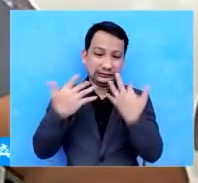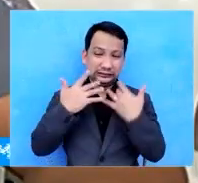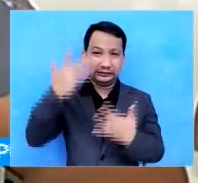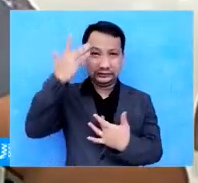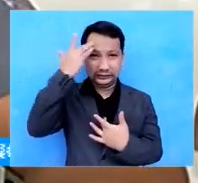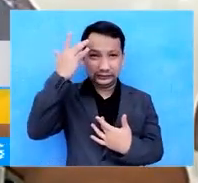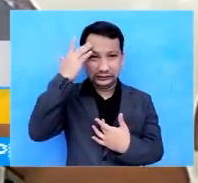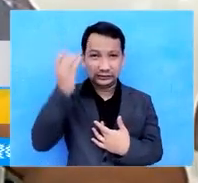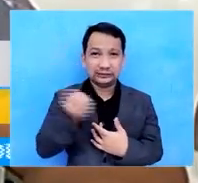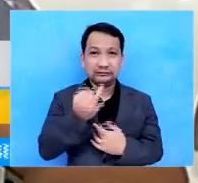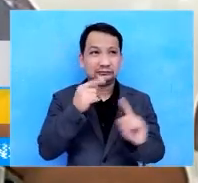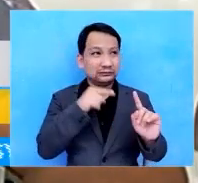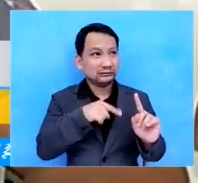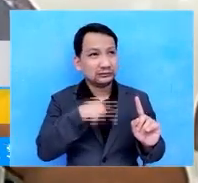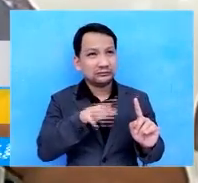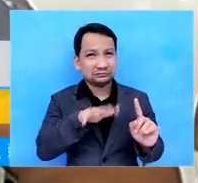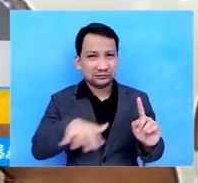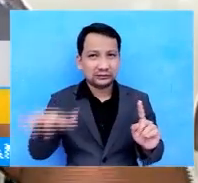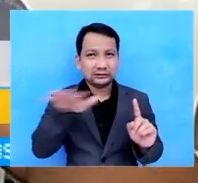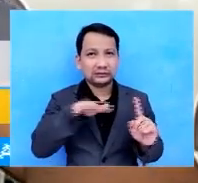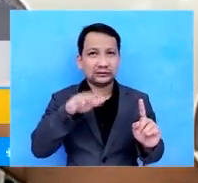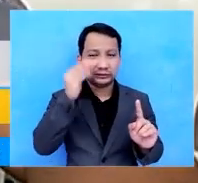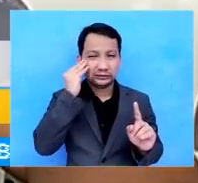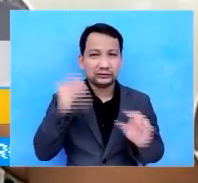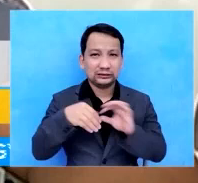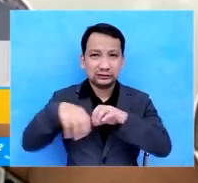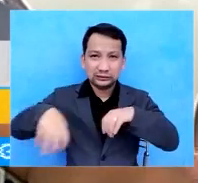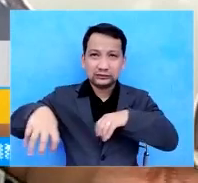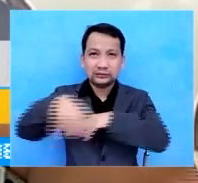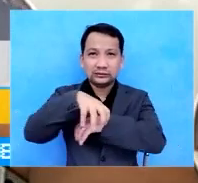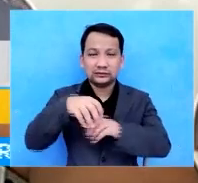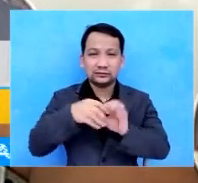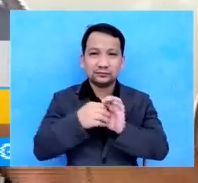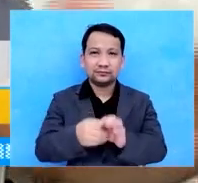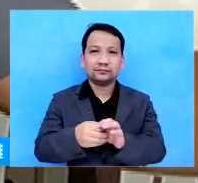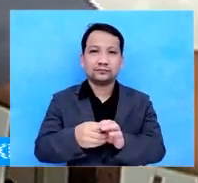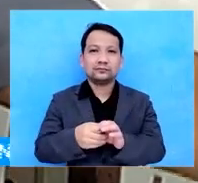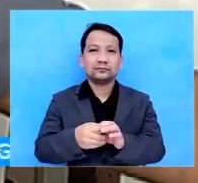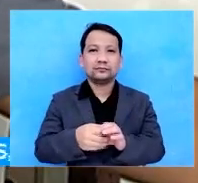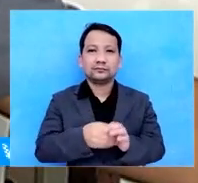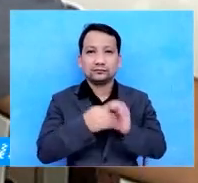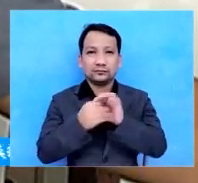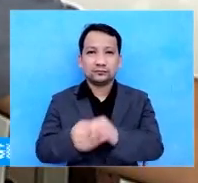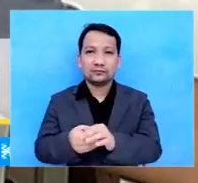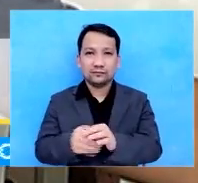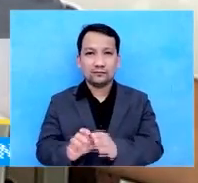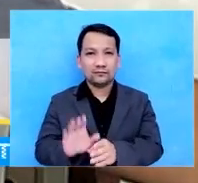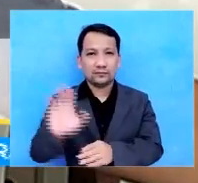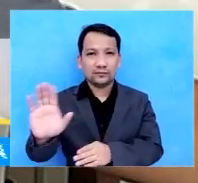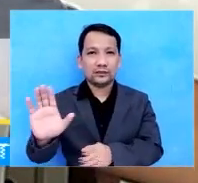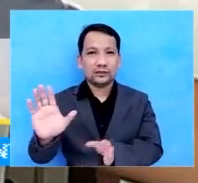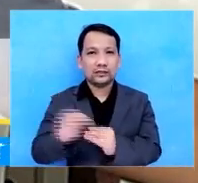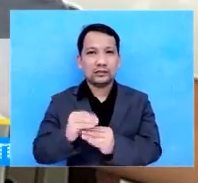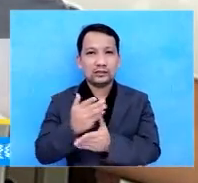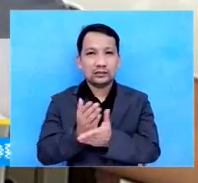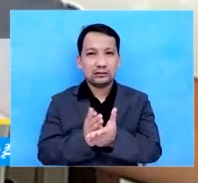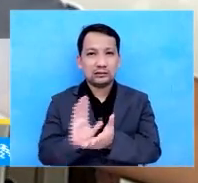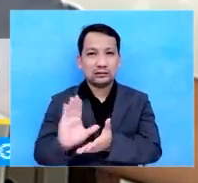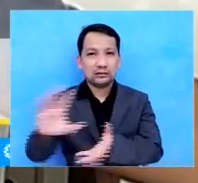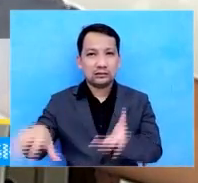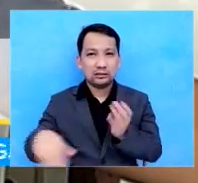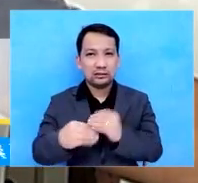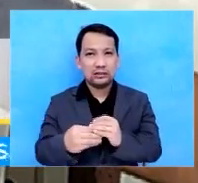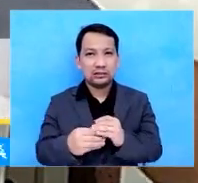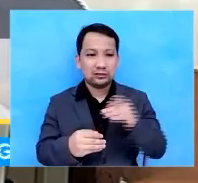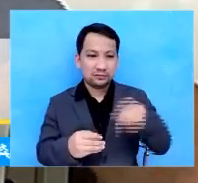kung meron ng isa, posibleng mahawa din yung katabi niya. And then yung katabi niya makakahawa rin ng ibang PDL